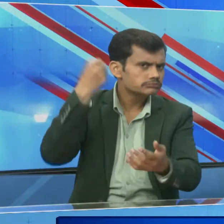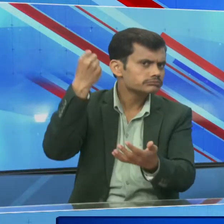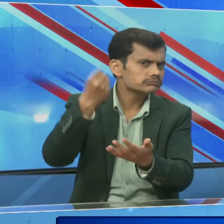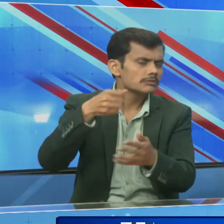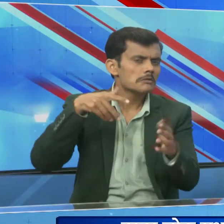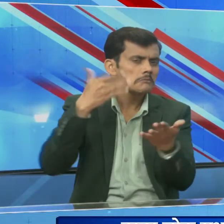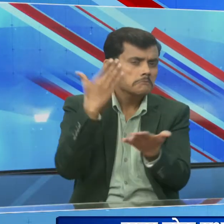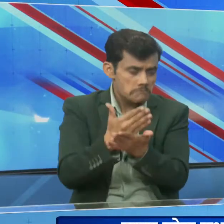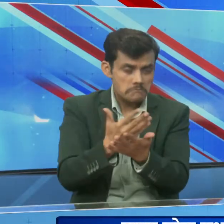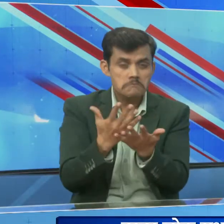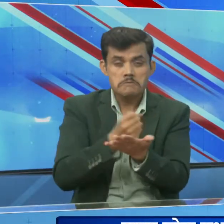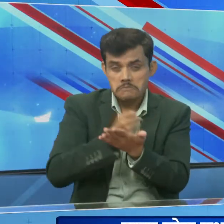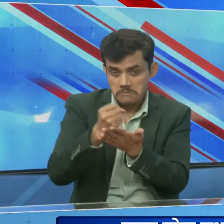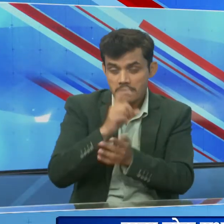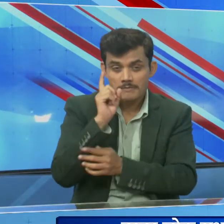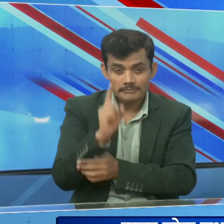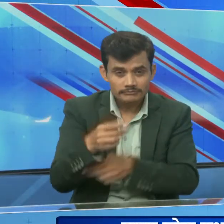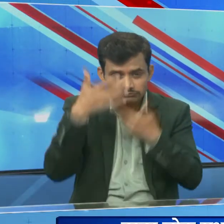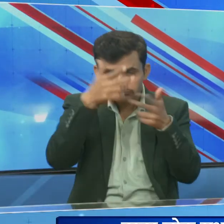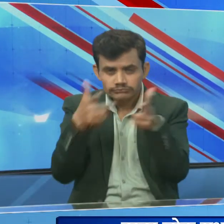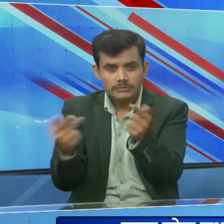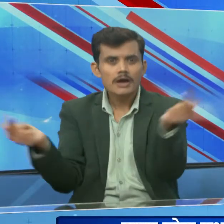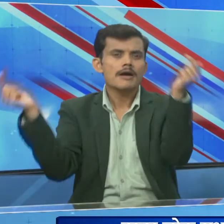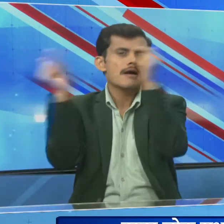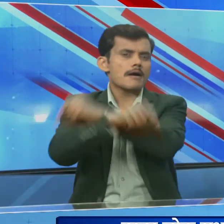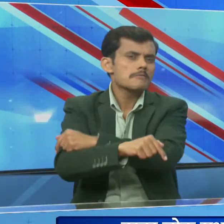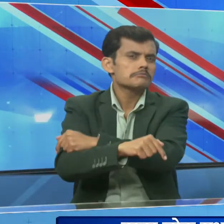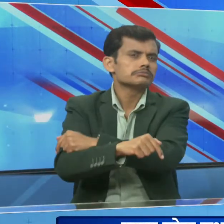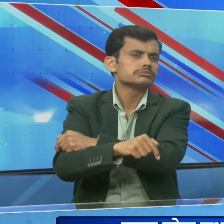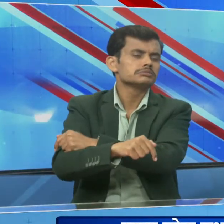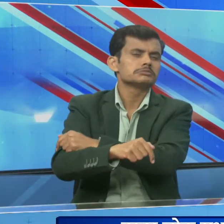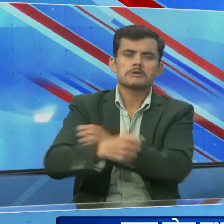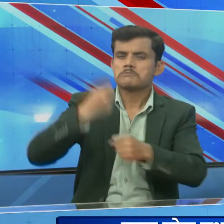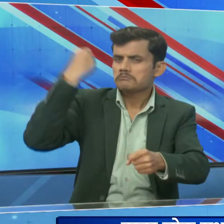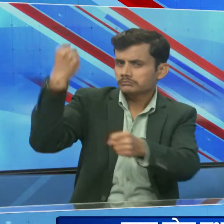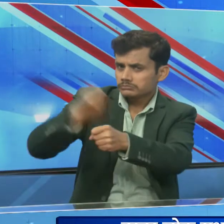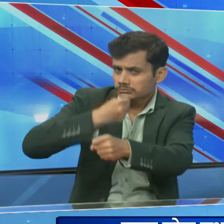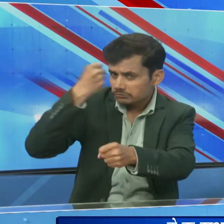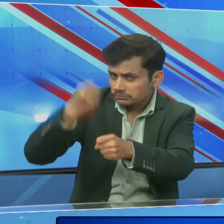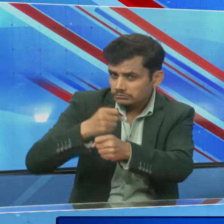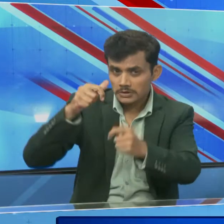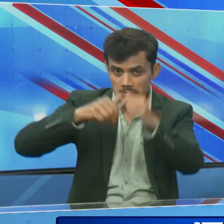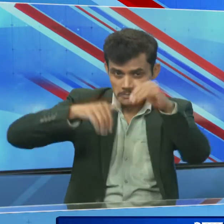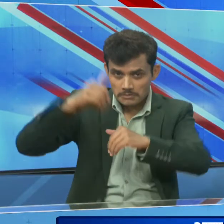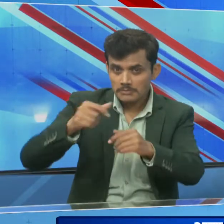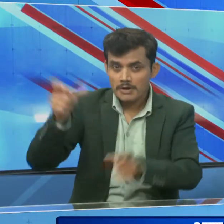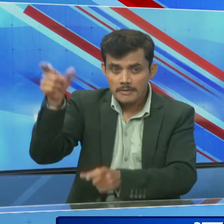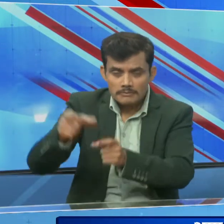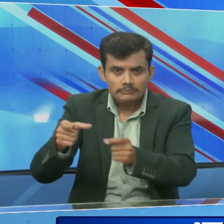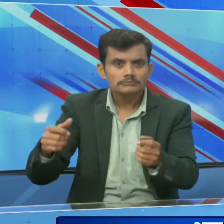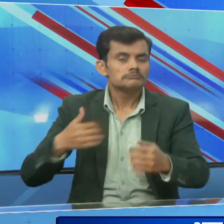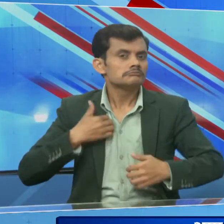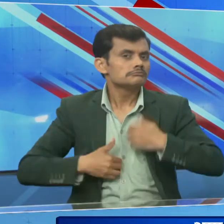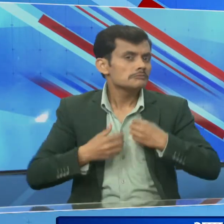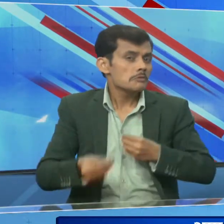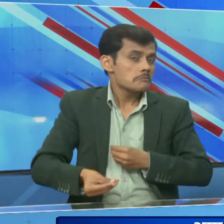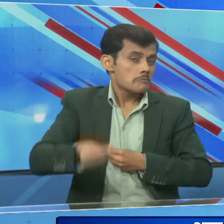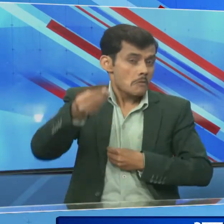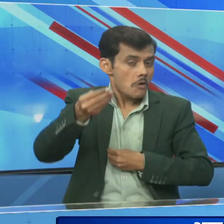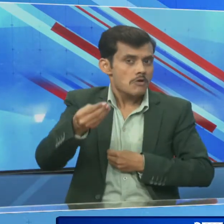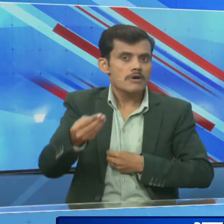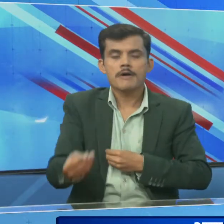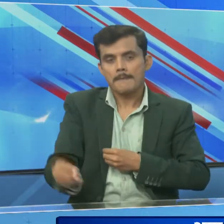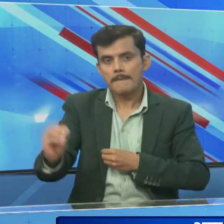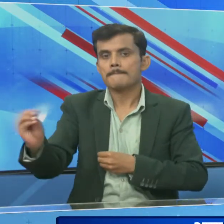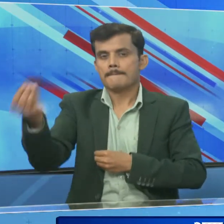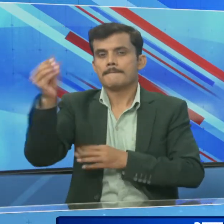कर रहे हैं। लेकिन नक्सलियों के खिलाफ चल रहे जबरदस्त अभियान और मतदान के प्रति जनता का उत्साह उन पर भारी पड़